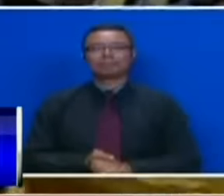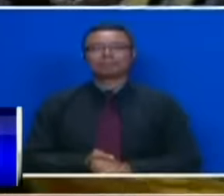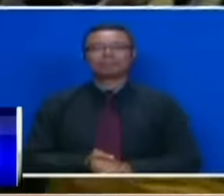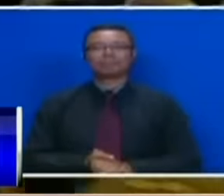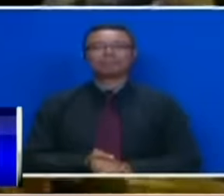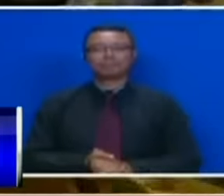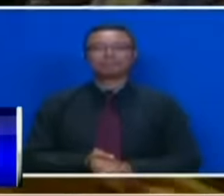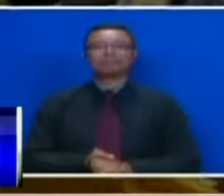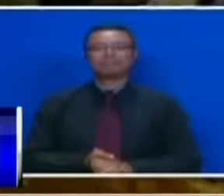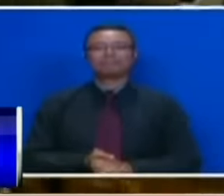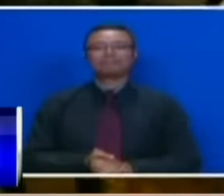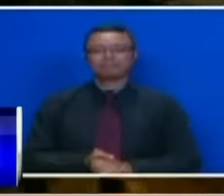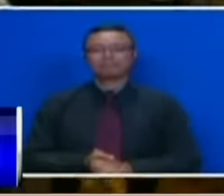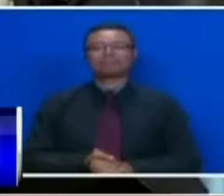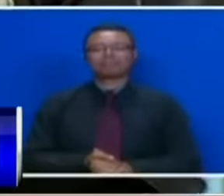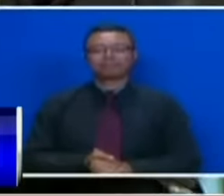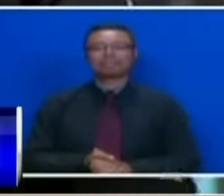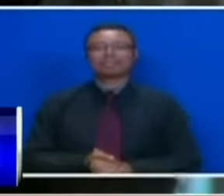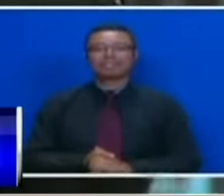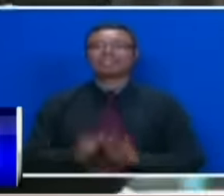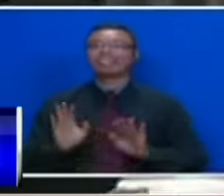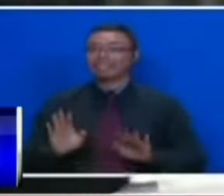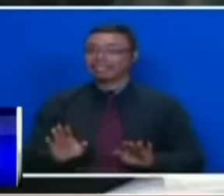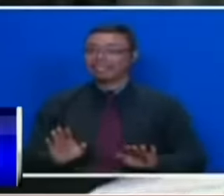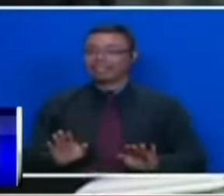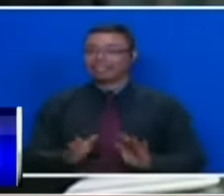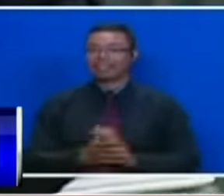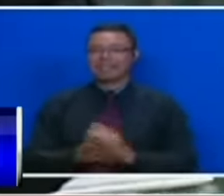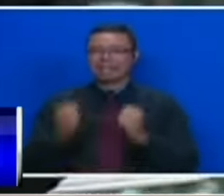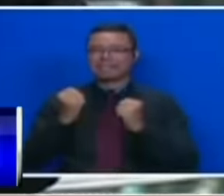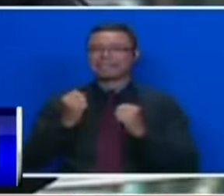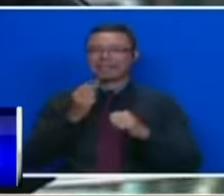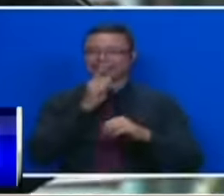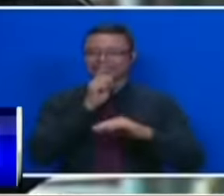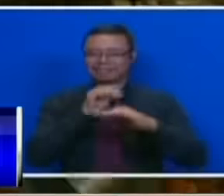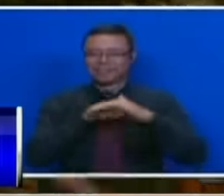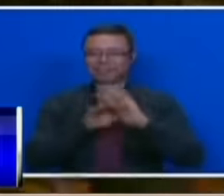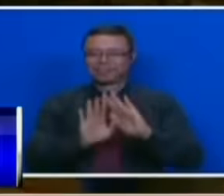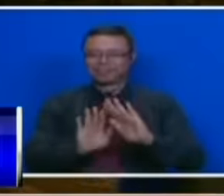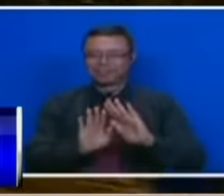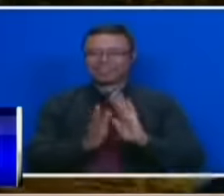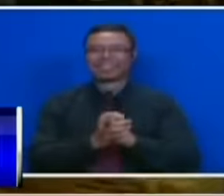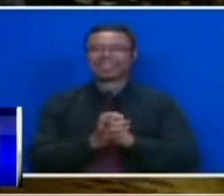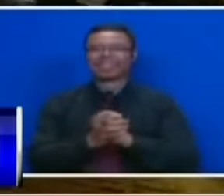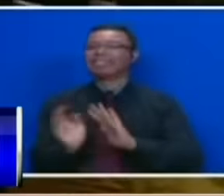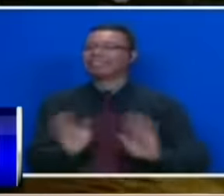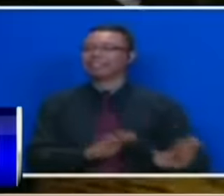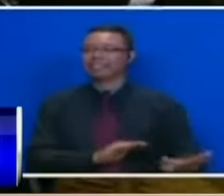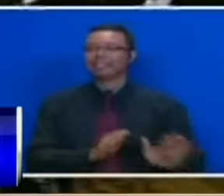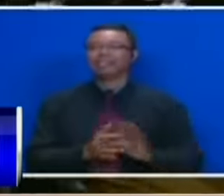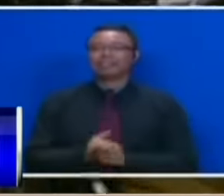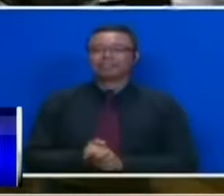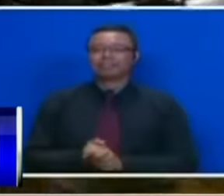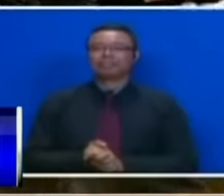Mohon tenang. Silahkan ada duduk, semangatnya kita simpan jika dipersilakan bertepuk tangan. Sekarang belum disilakan, jadi